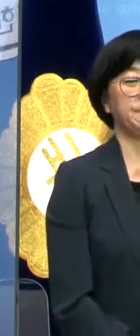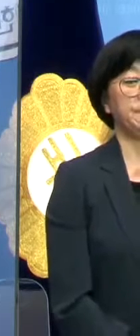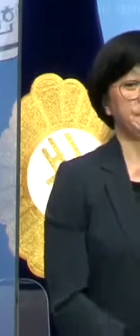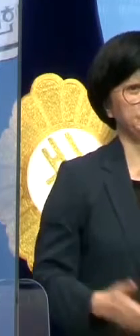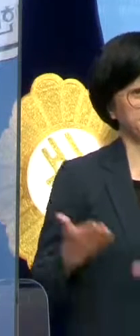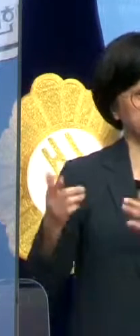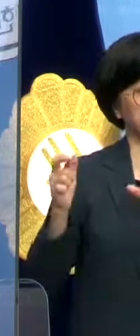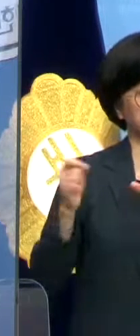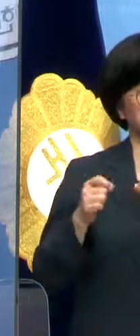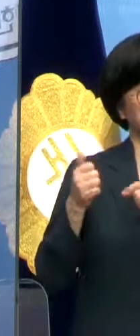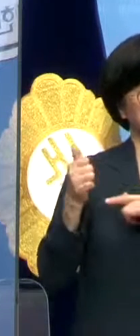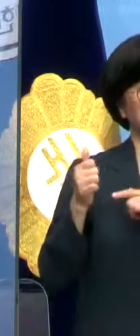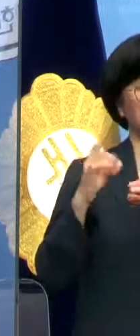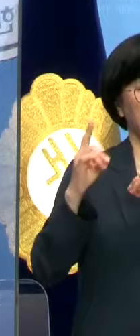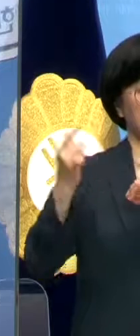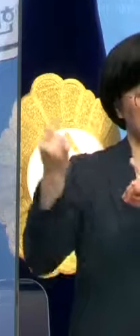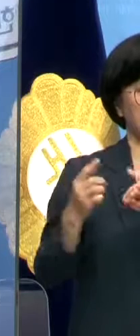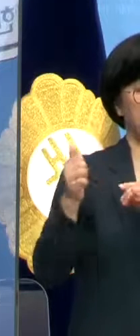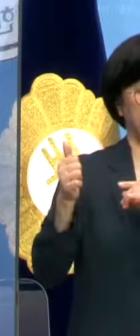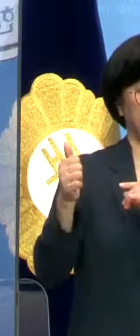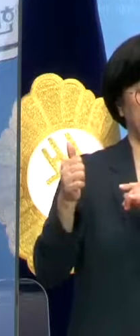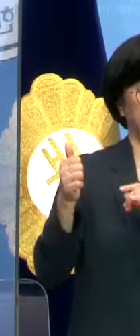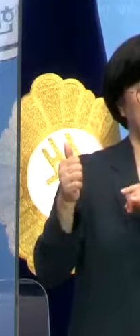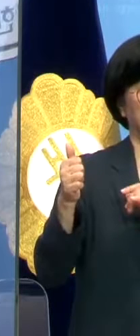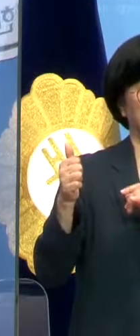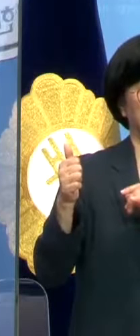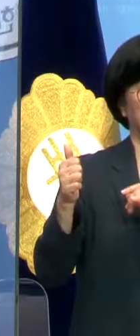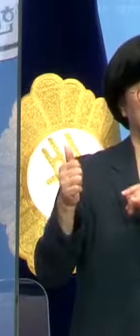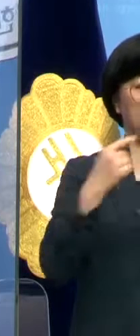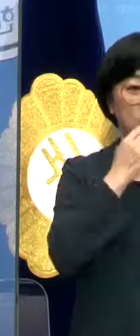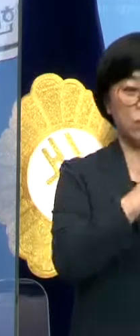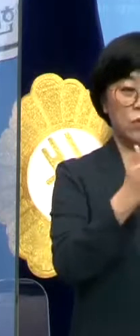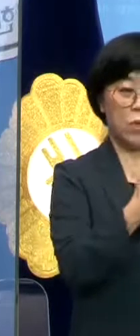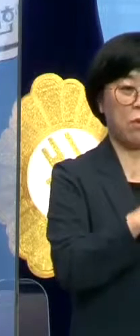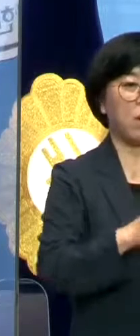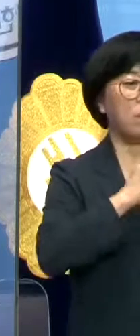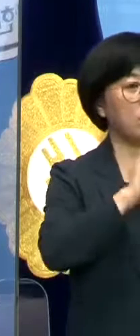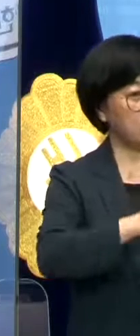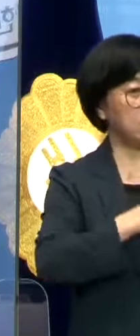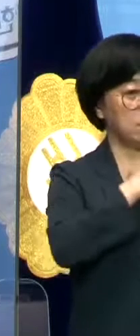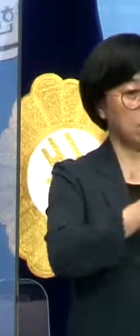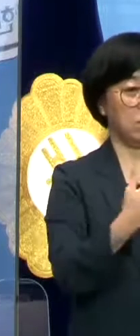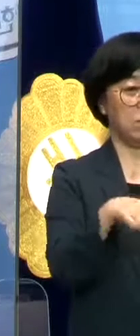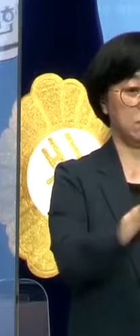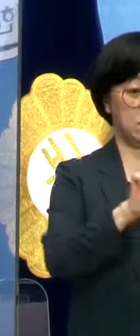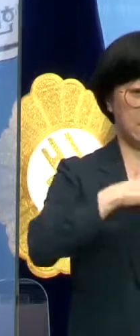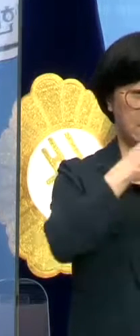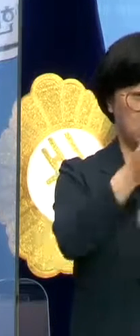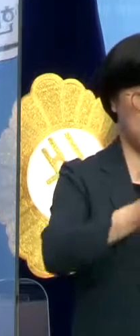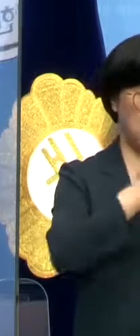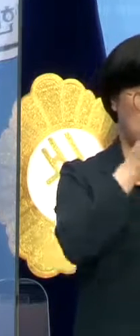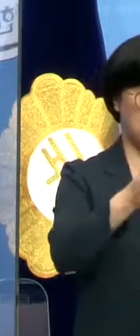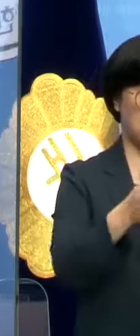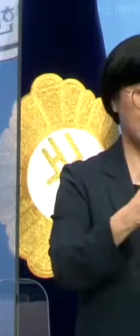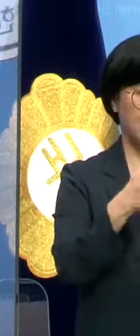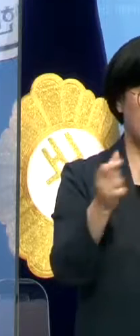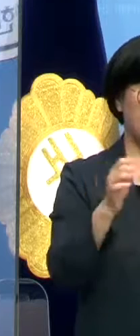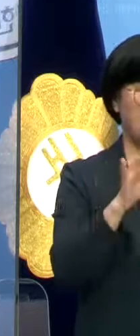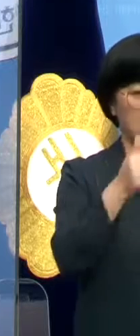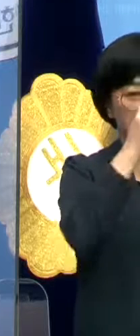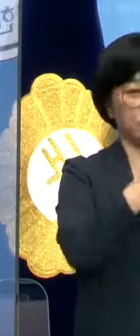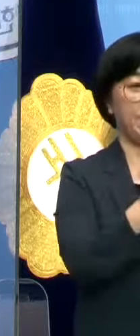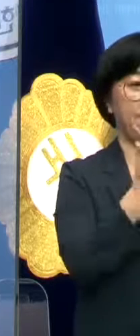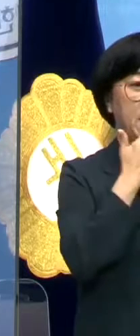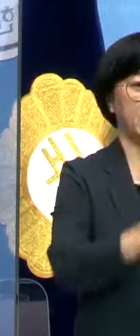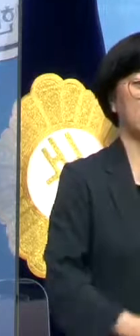제 옆에 계신 찬호 큰 rc 를 비롯해 민주주의와 표현의 자유를 위해서 자신의 목소리가 낸 모든 이들은 죄가